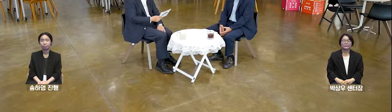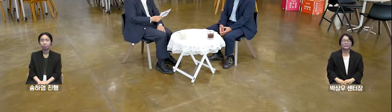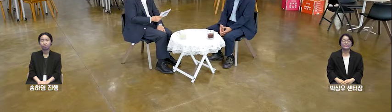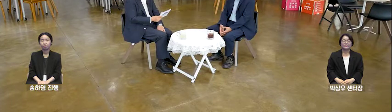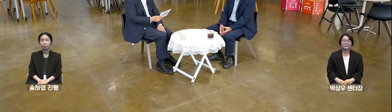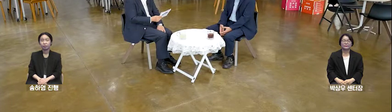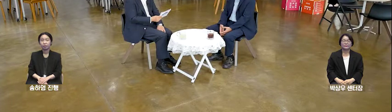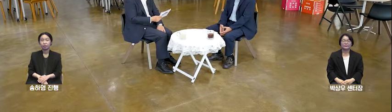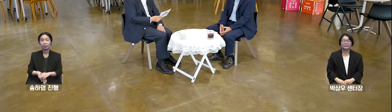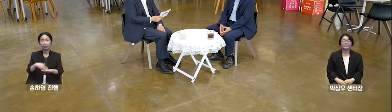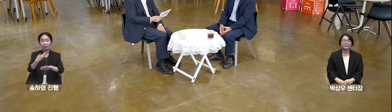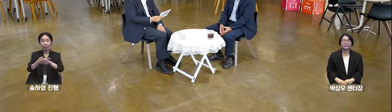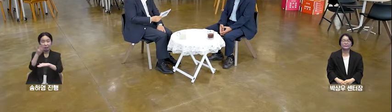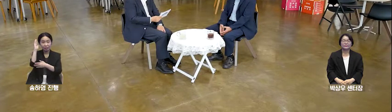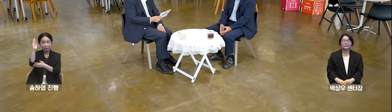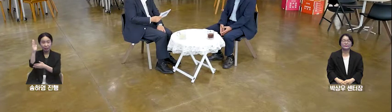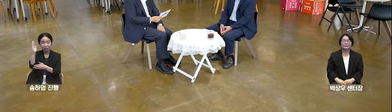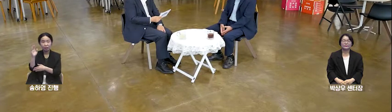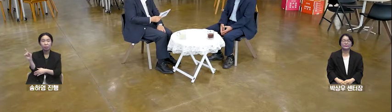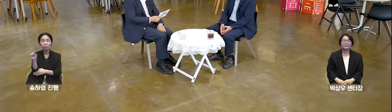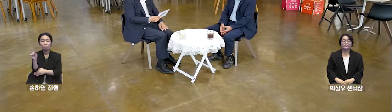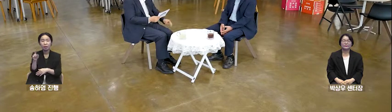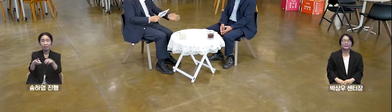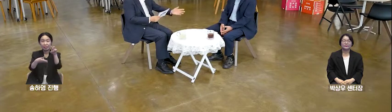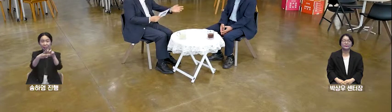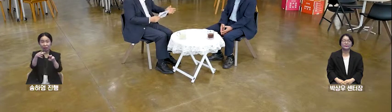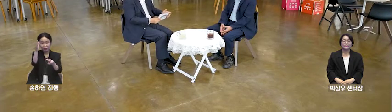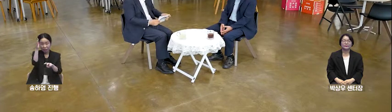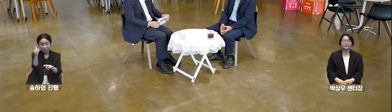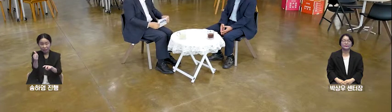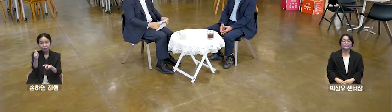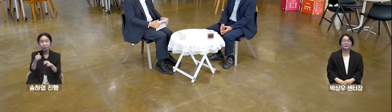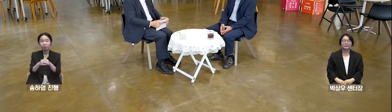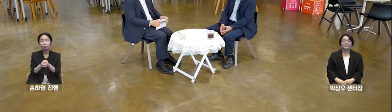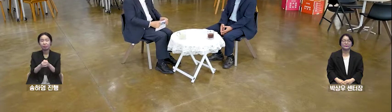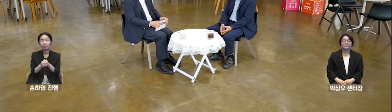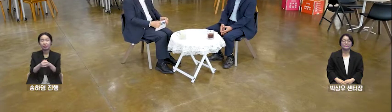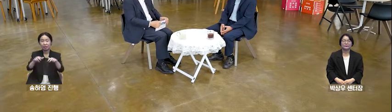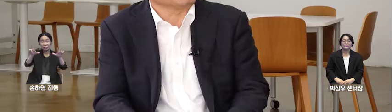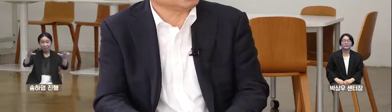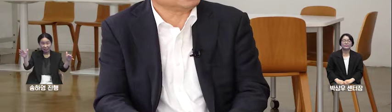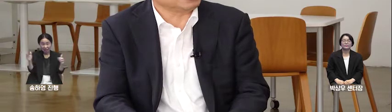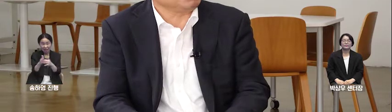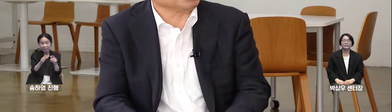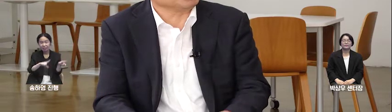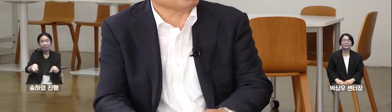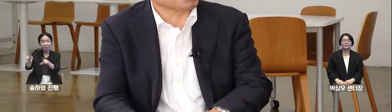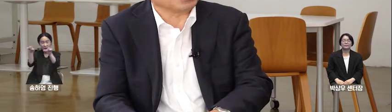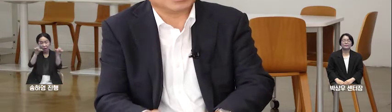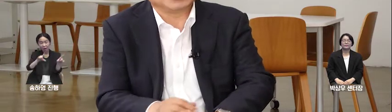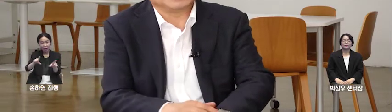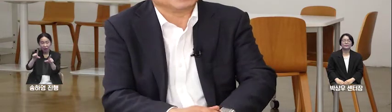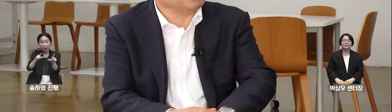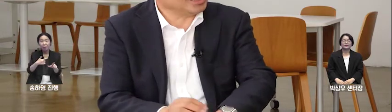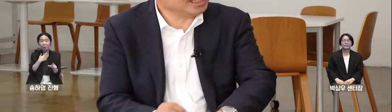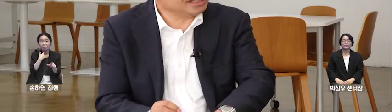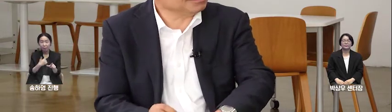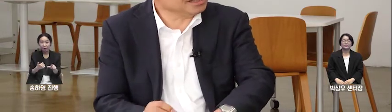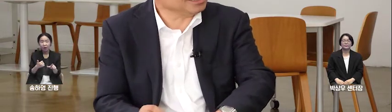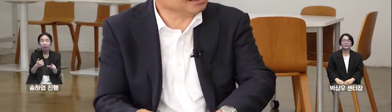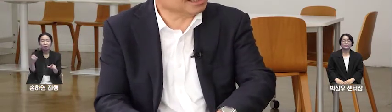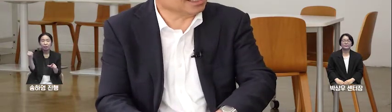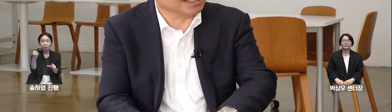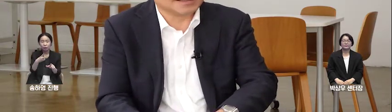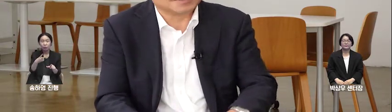이게 좀 화제를 바꿔가지고 센터장님 그동안의 삶의 여정과 왜